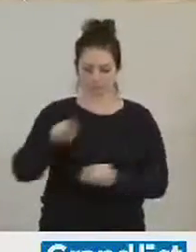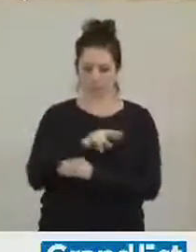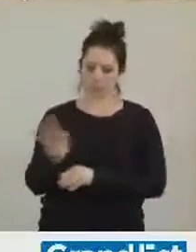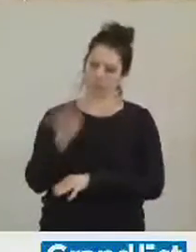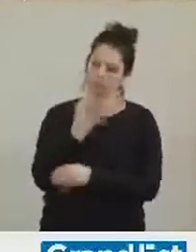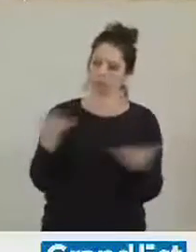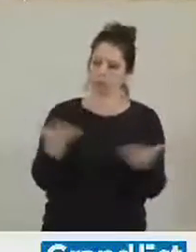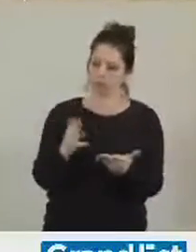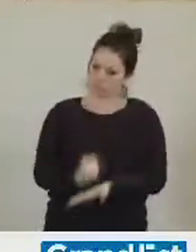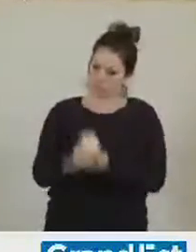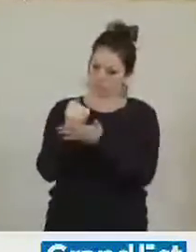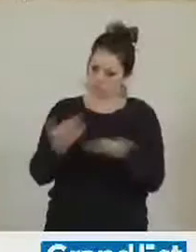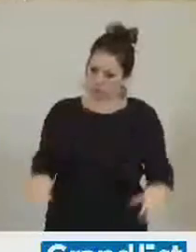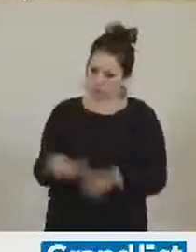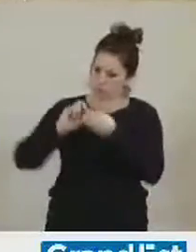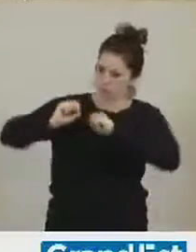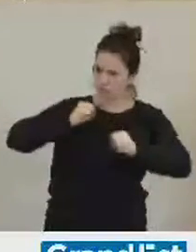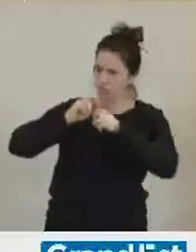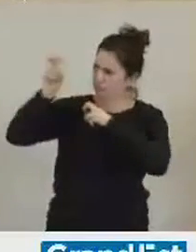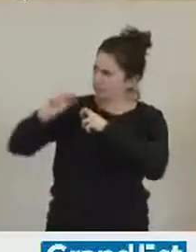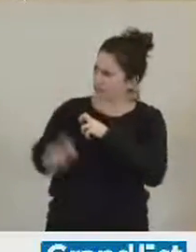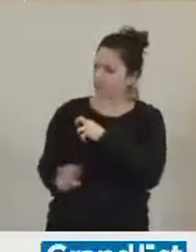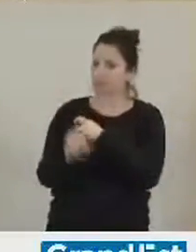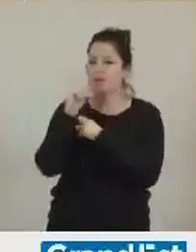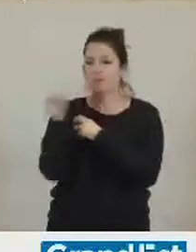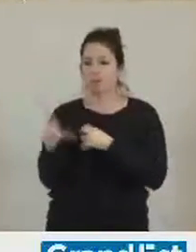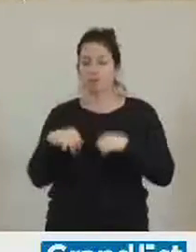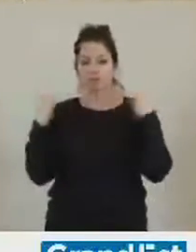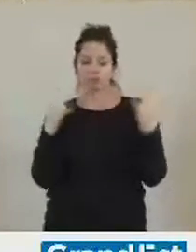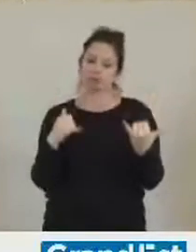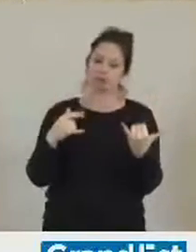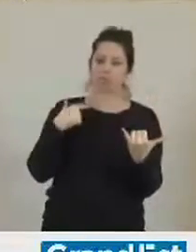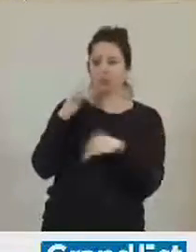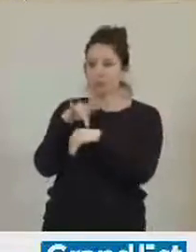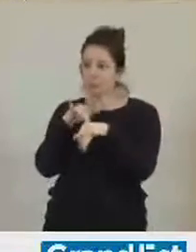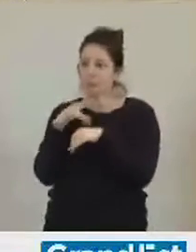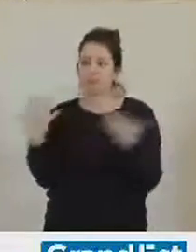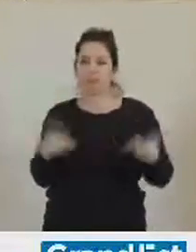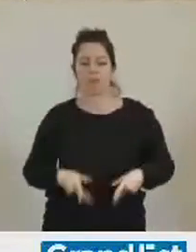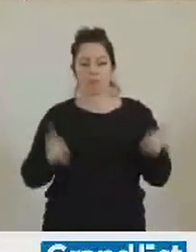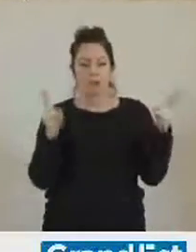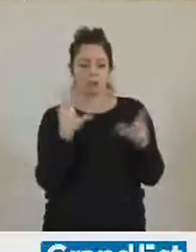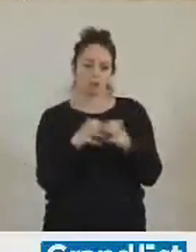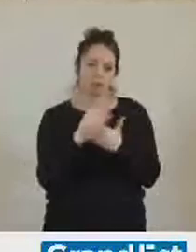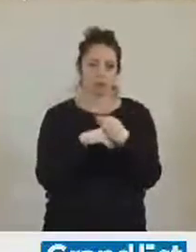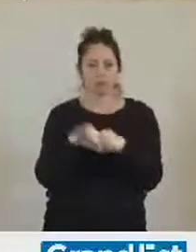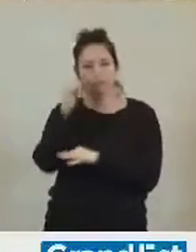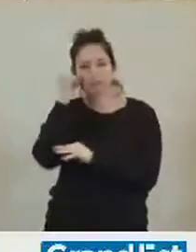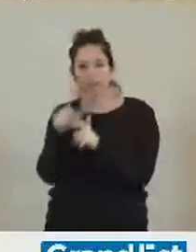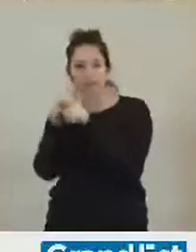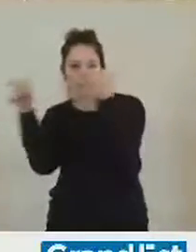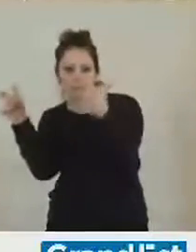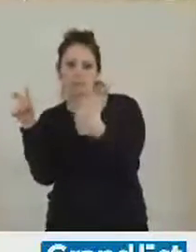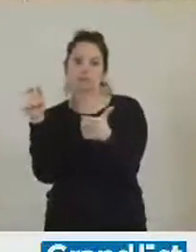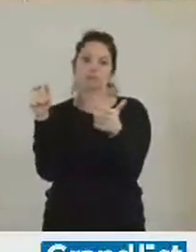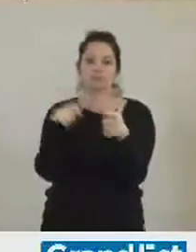des étudiants par ce dispositif d'aide, afin que le plus grand nombre vive cette expérience, qu'il s'agisse d'une période de formation ou d'un stage en entreprise, en distinguant